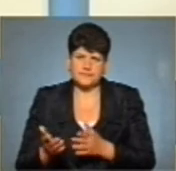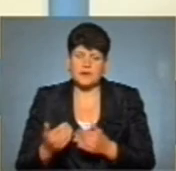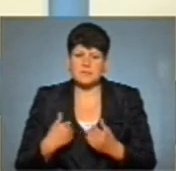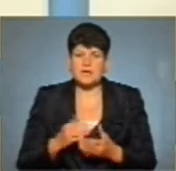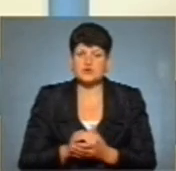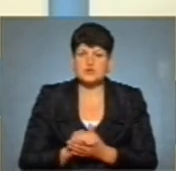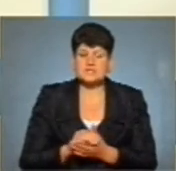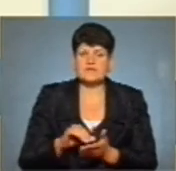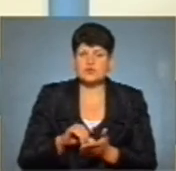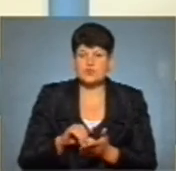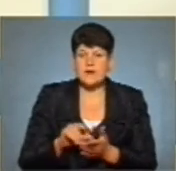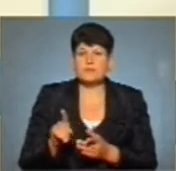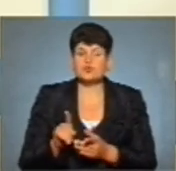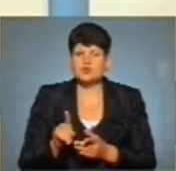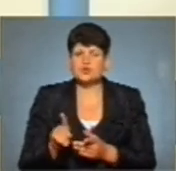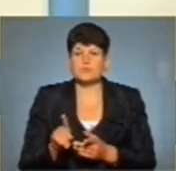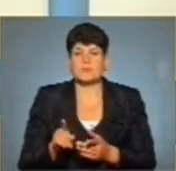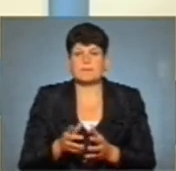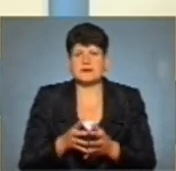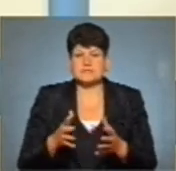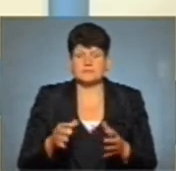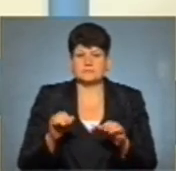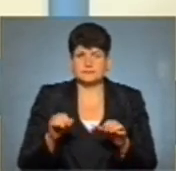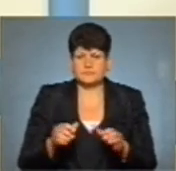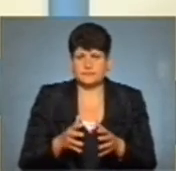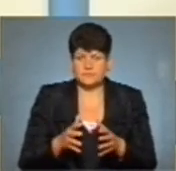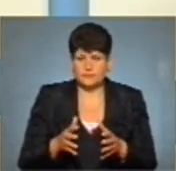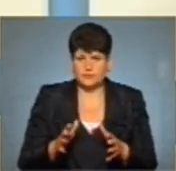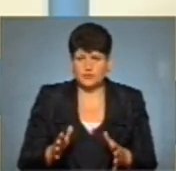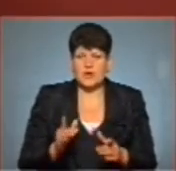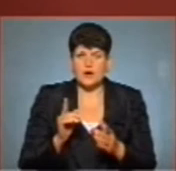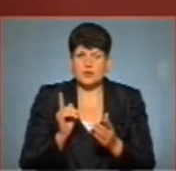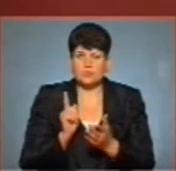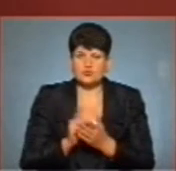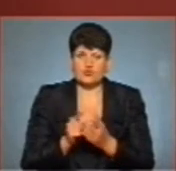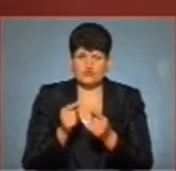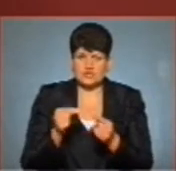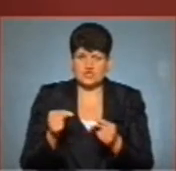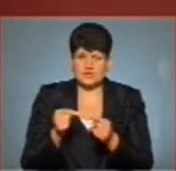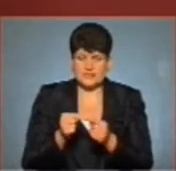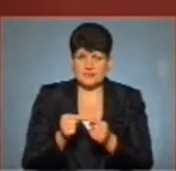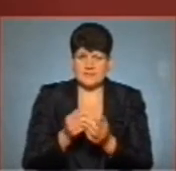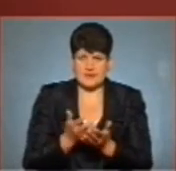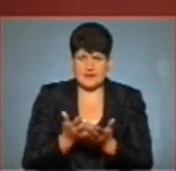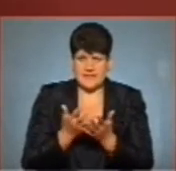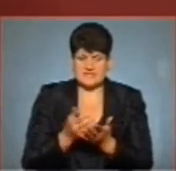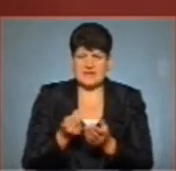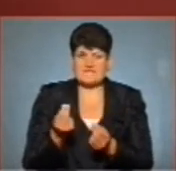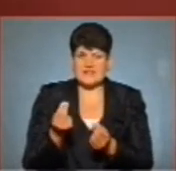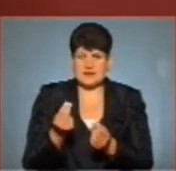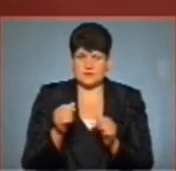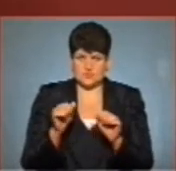асоціація, виступаємо на те, щоб максимальну кількість повноважень, але обов'язково з чітким, ясним фінансовим